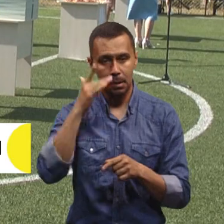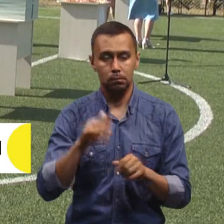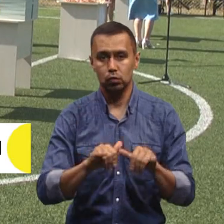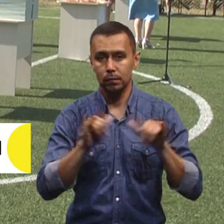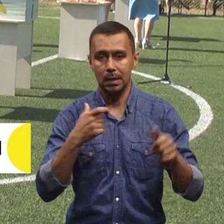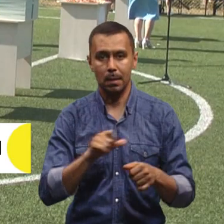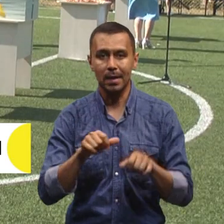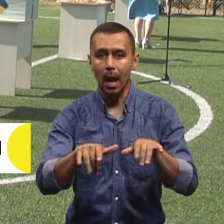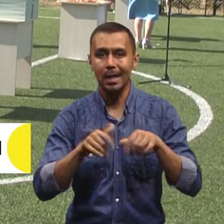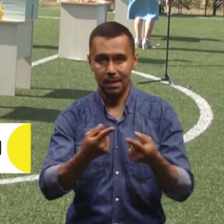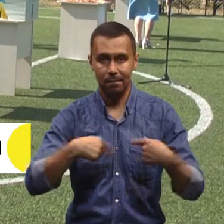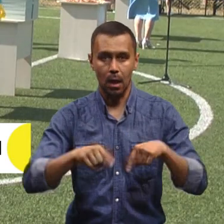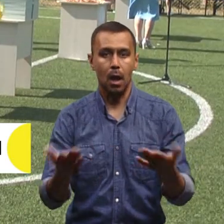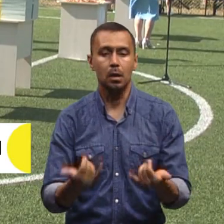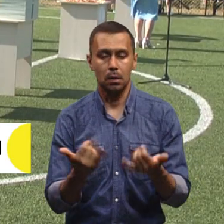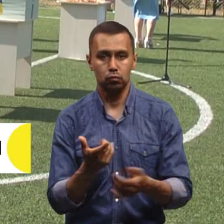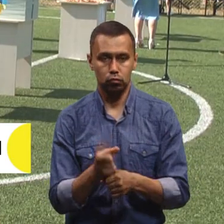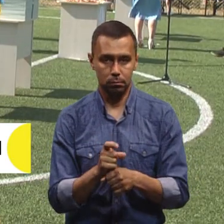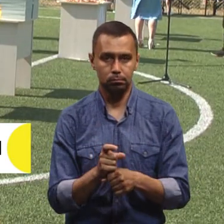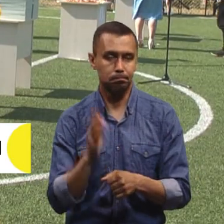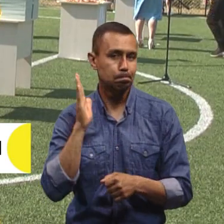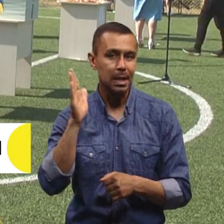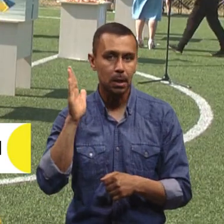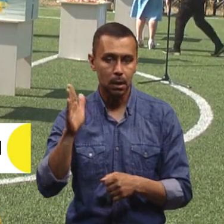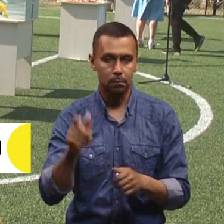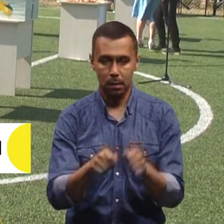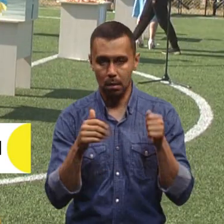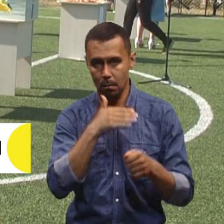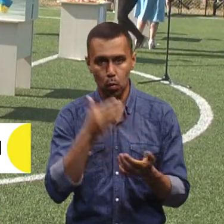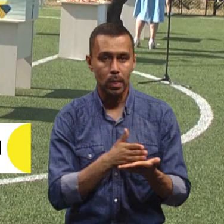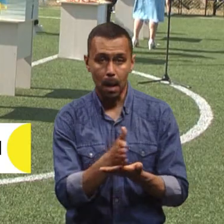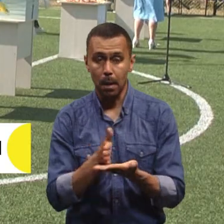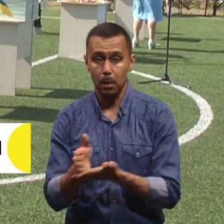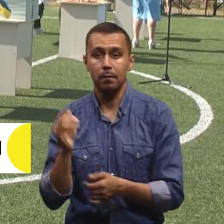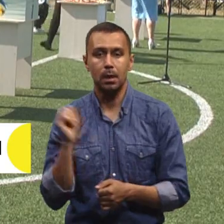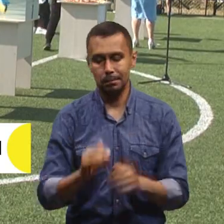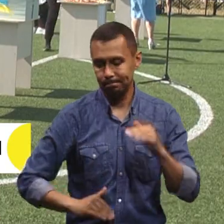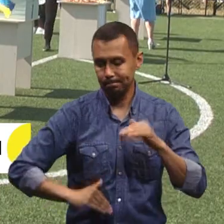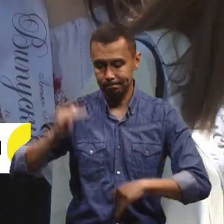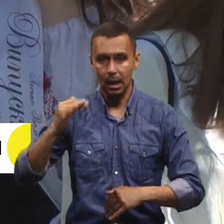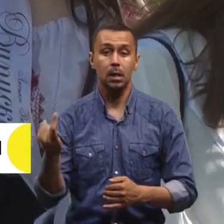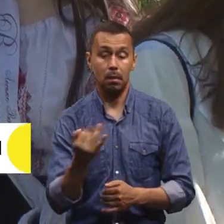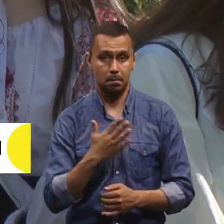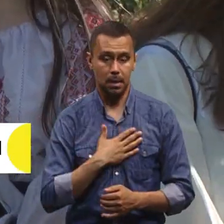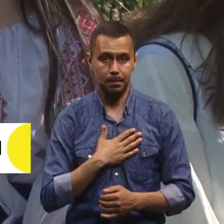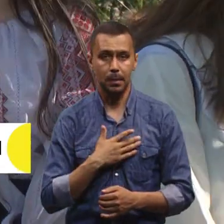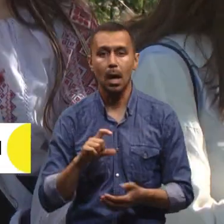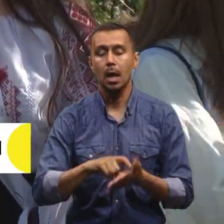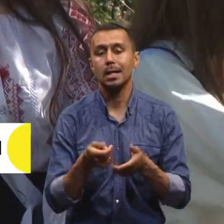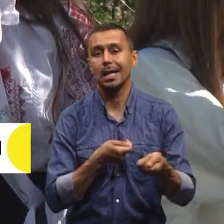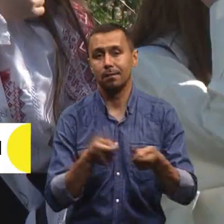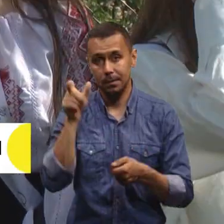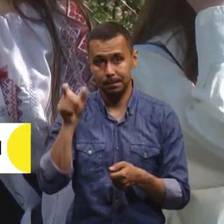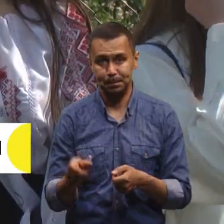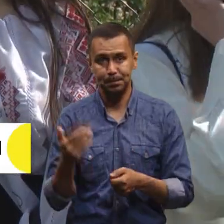себе в IT-сфері, яка є зараз доволі таки перспективною, відкриває багато напрямків і з дитинства цікавить мене. Класна керівниця